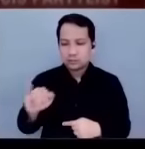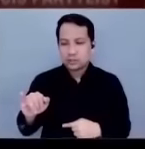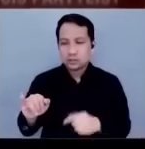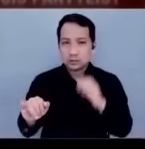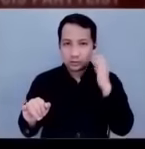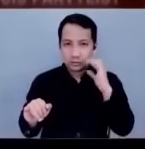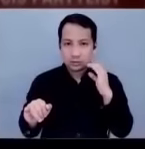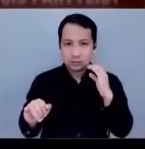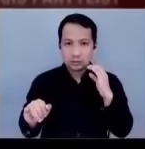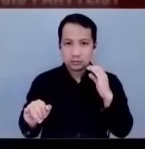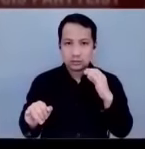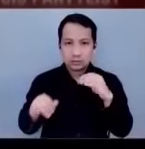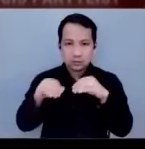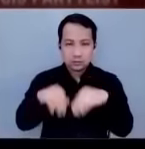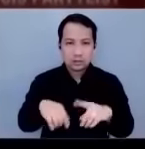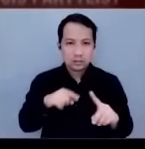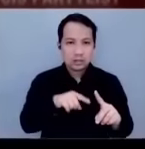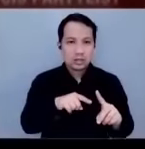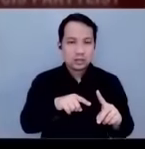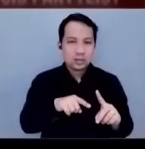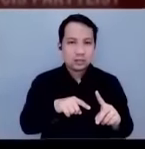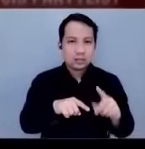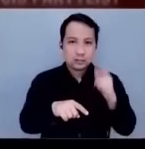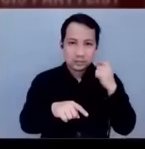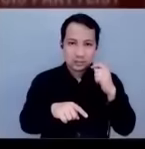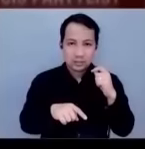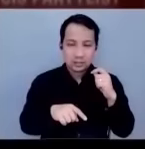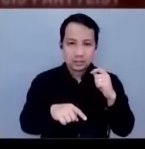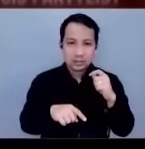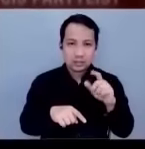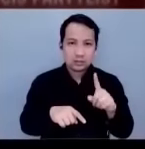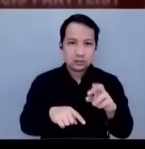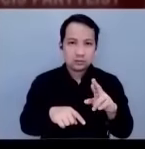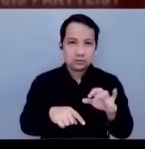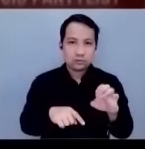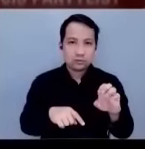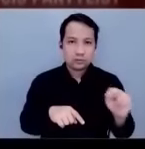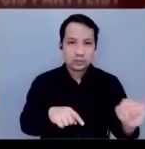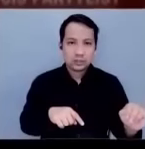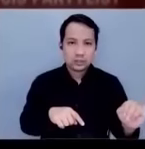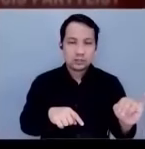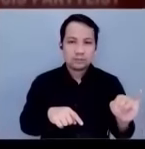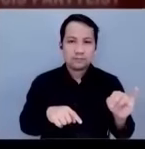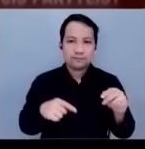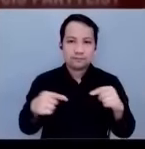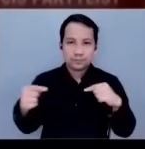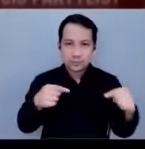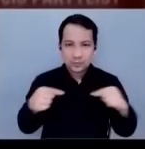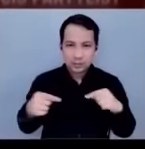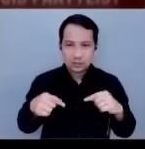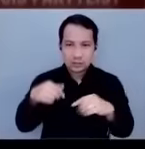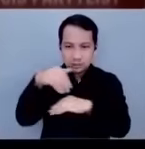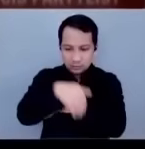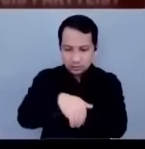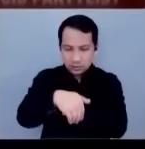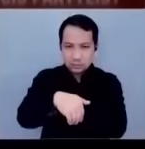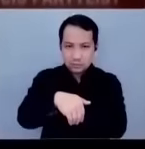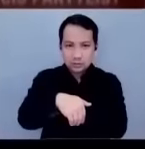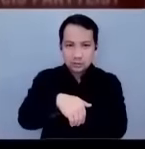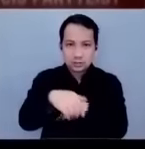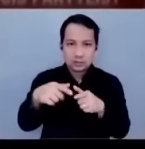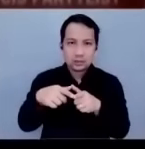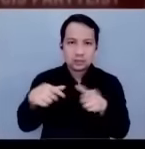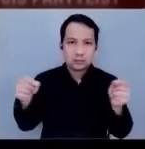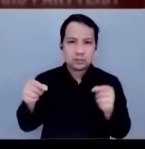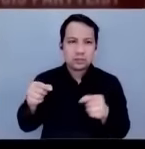isa sa nawawala, at yung tita ko po na si Lori Litada. Nag-away daw po nung gabi, tapos Japanese, di daw po